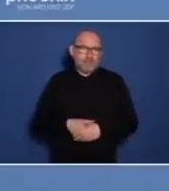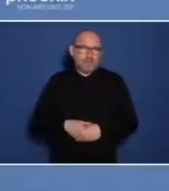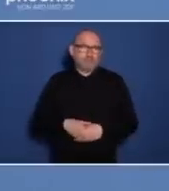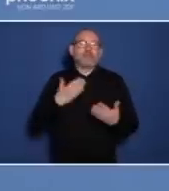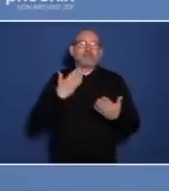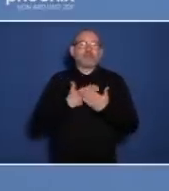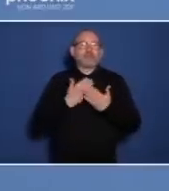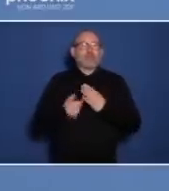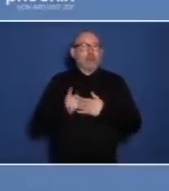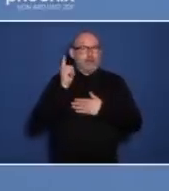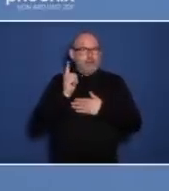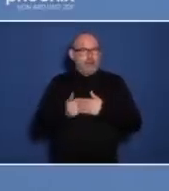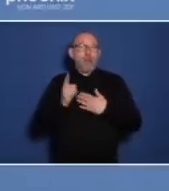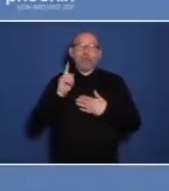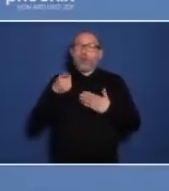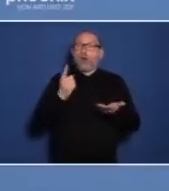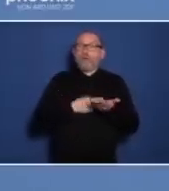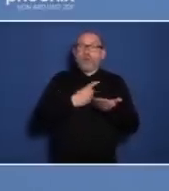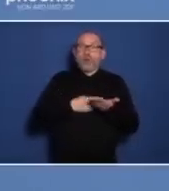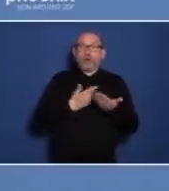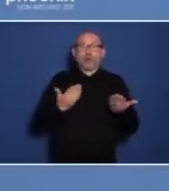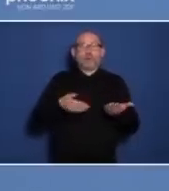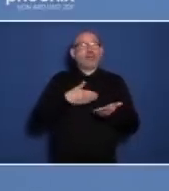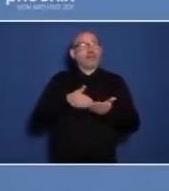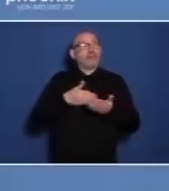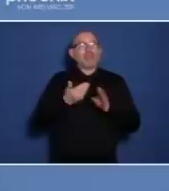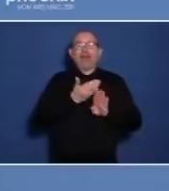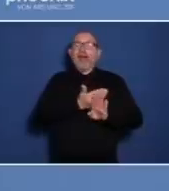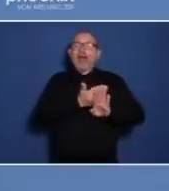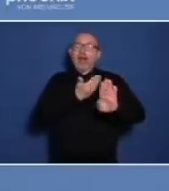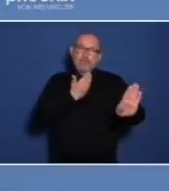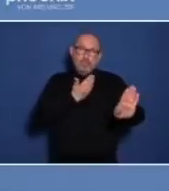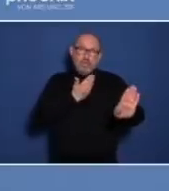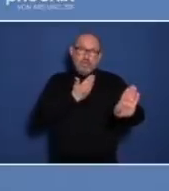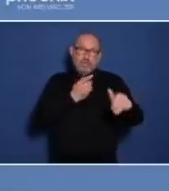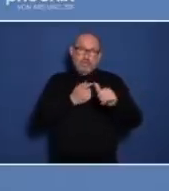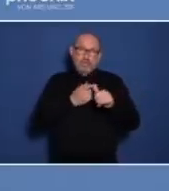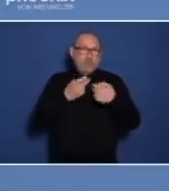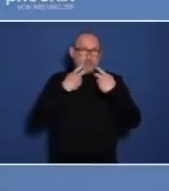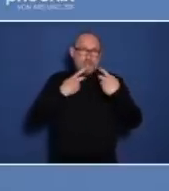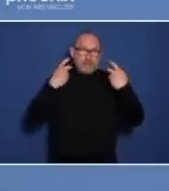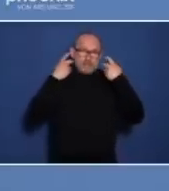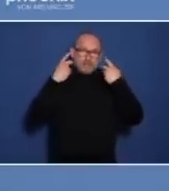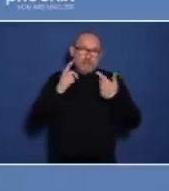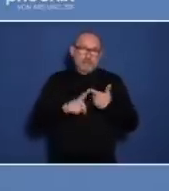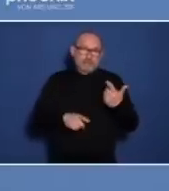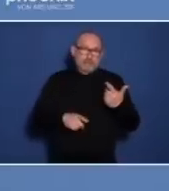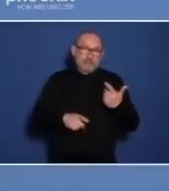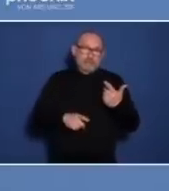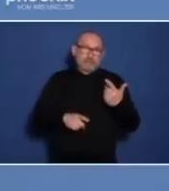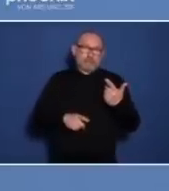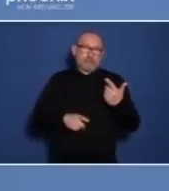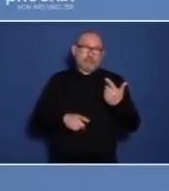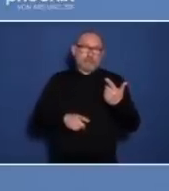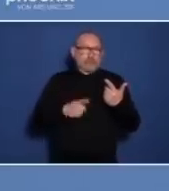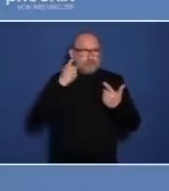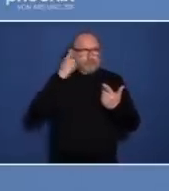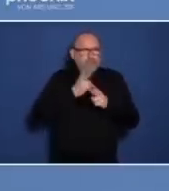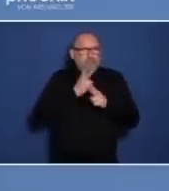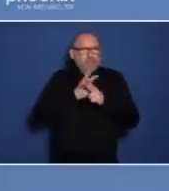auch die Aufforderung, weiterhin Abstandsgebote einzuhalten, Masken zu tragen, nicht nur